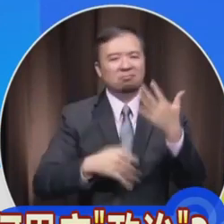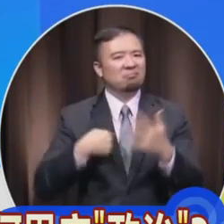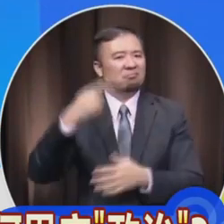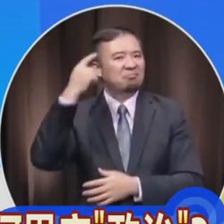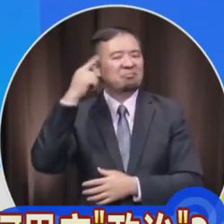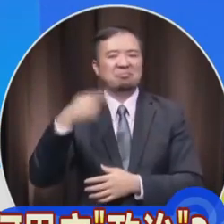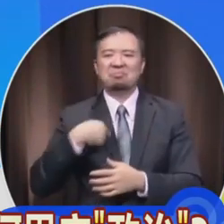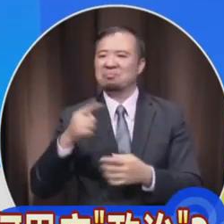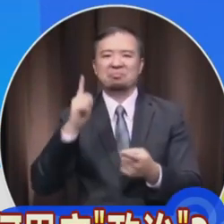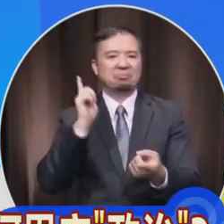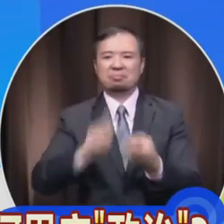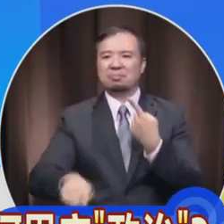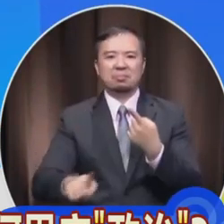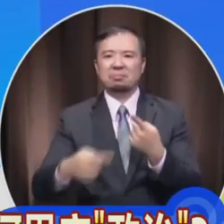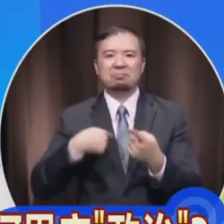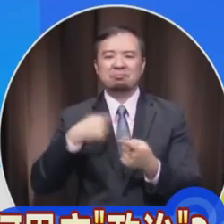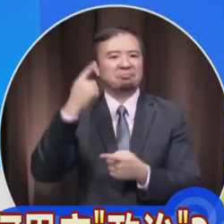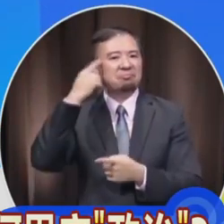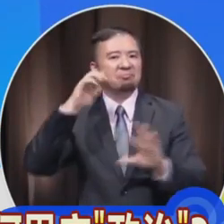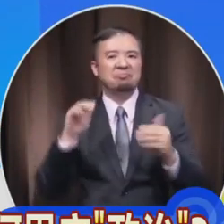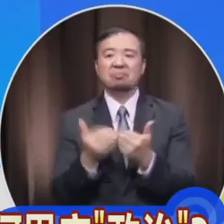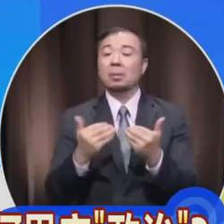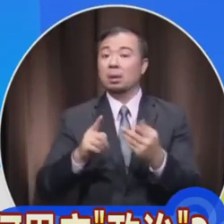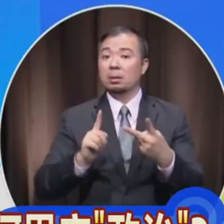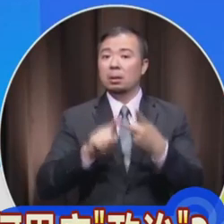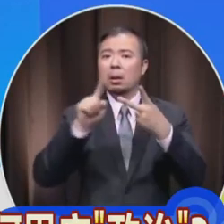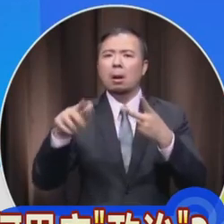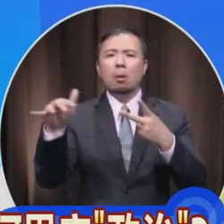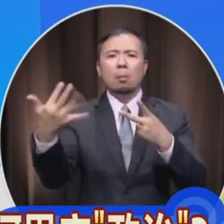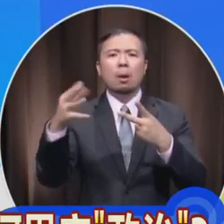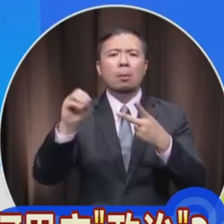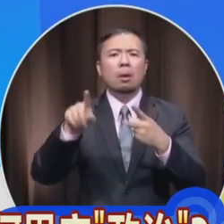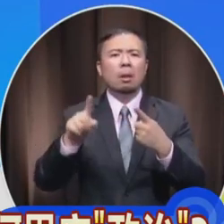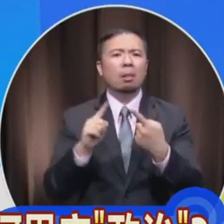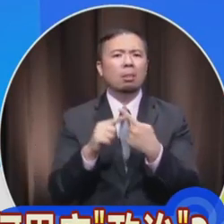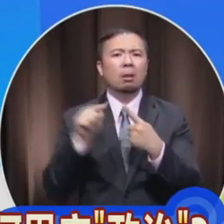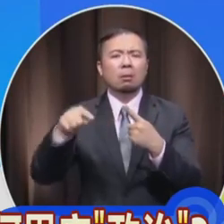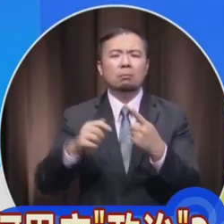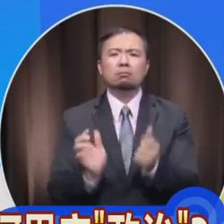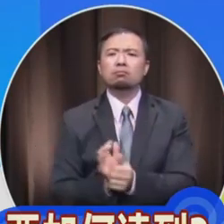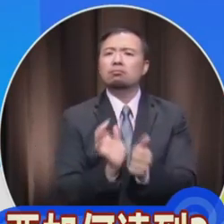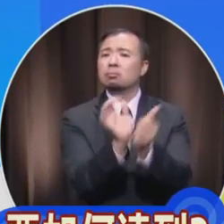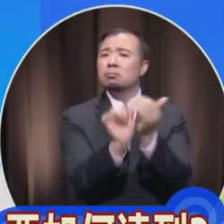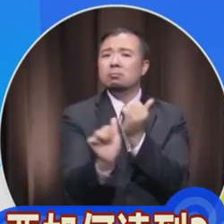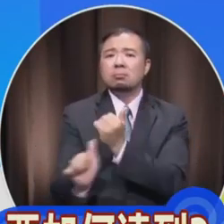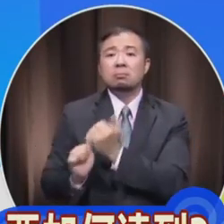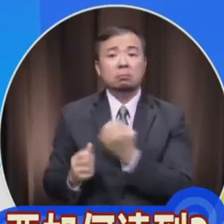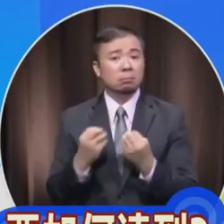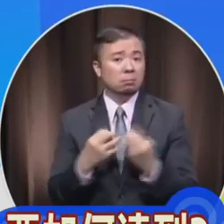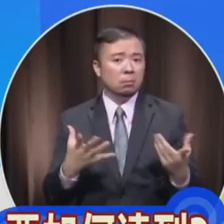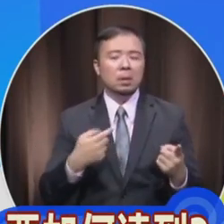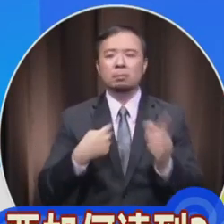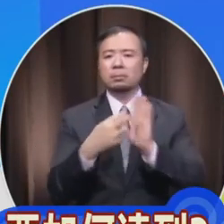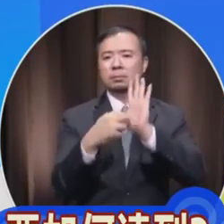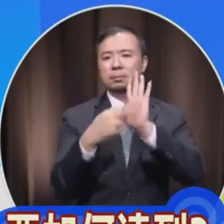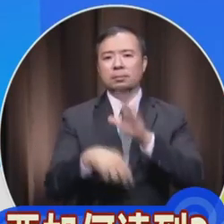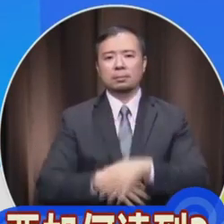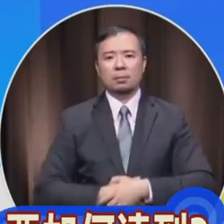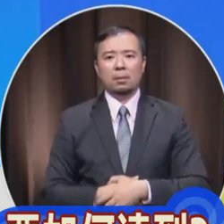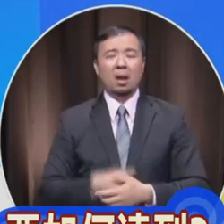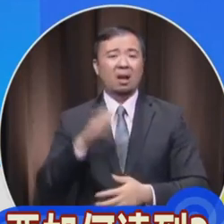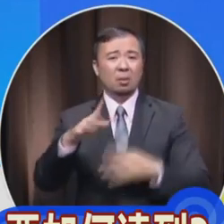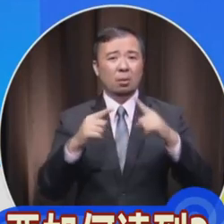题，500万，如何到达500万人口？我讲的，居然有人扭曲